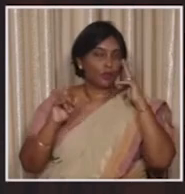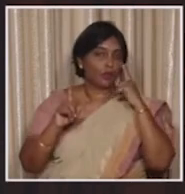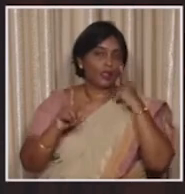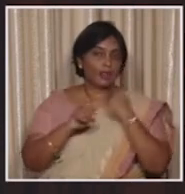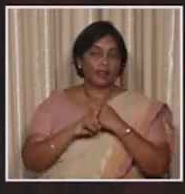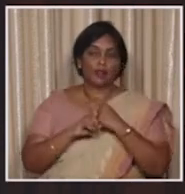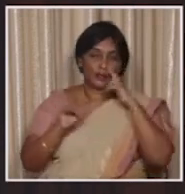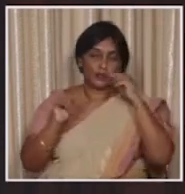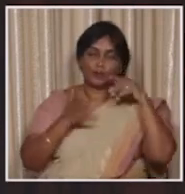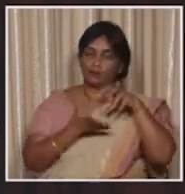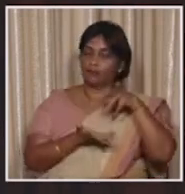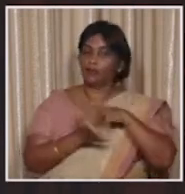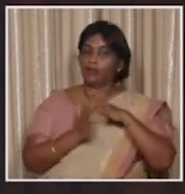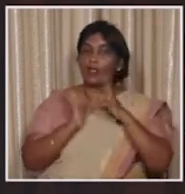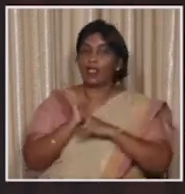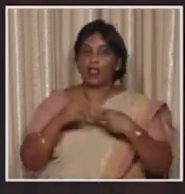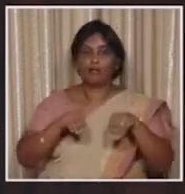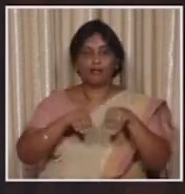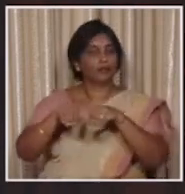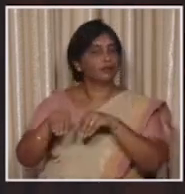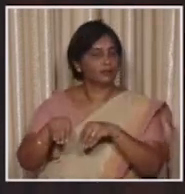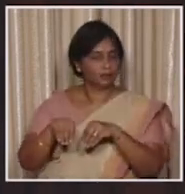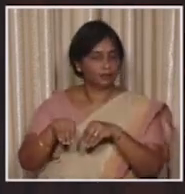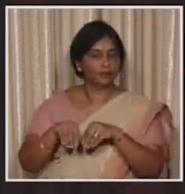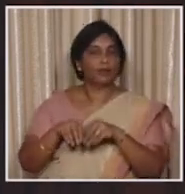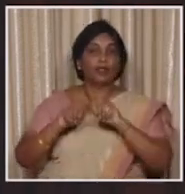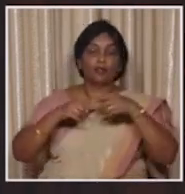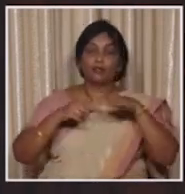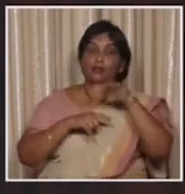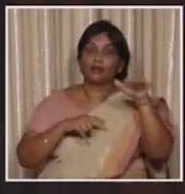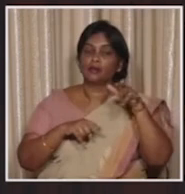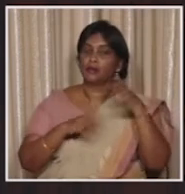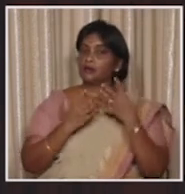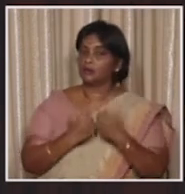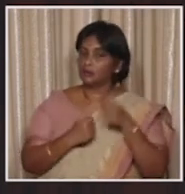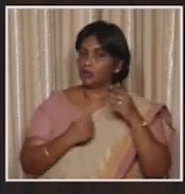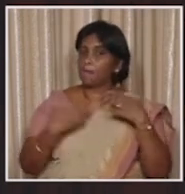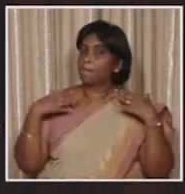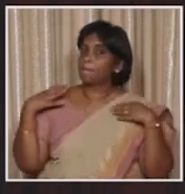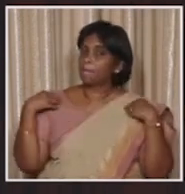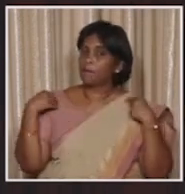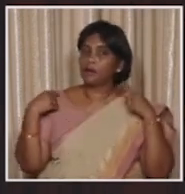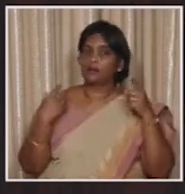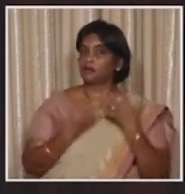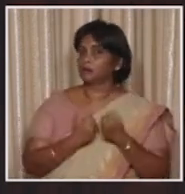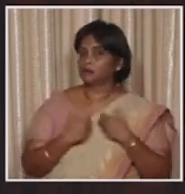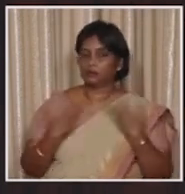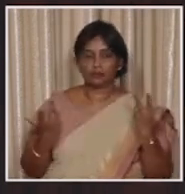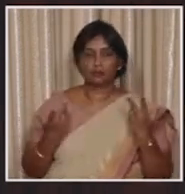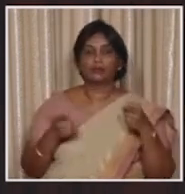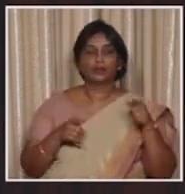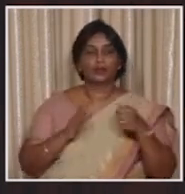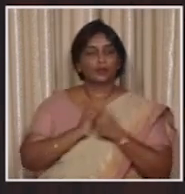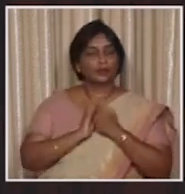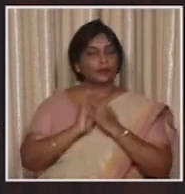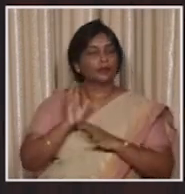வெள்ளங்கள் வருகின்ற பொழுது ஏனைய பகுதிகளுக்கு வழங்குகின்ற அந்த சலுகைகள் நுவர்லியா மாவட்டத்தில் கிடைப்பதில்லை. அமைச்சர் அவர்கள் விவசாயத்துறையில்